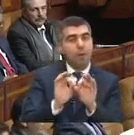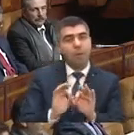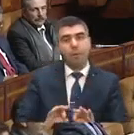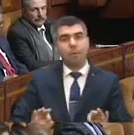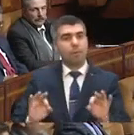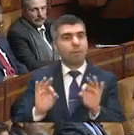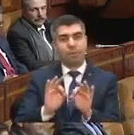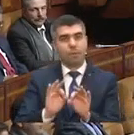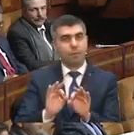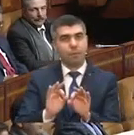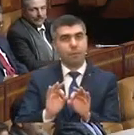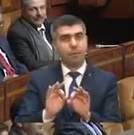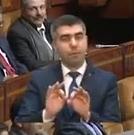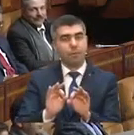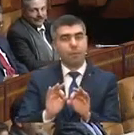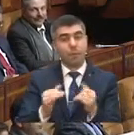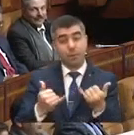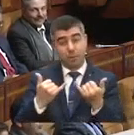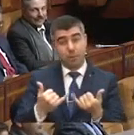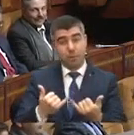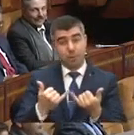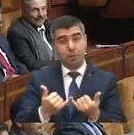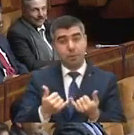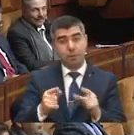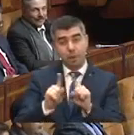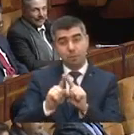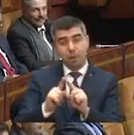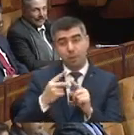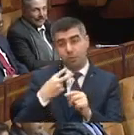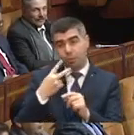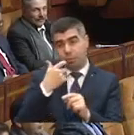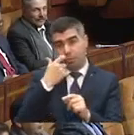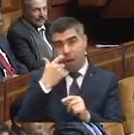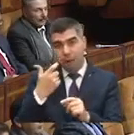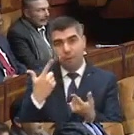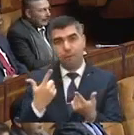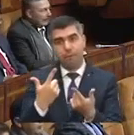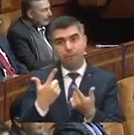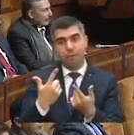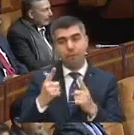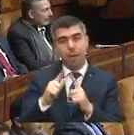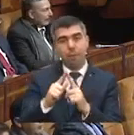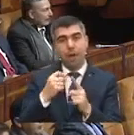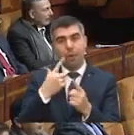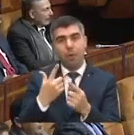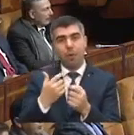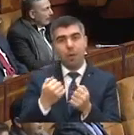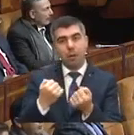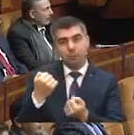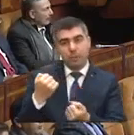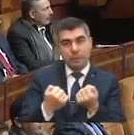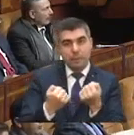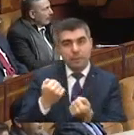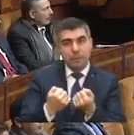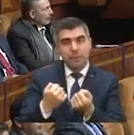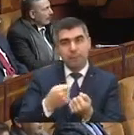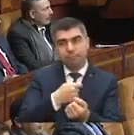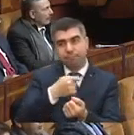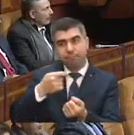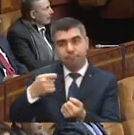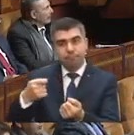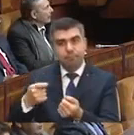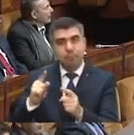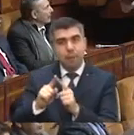حاضر من العالم القروي. والان تقييم هذه المبادره وتقييم تجربه النقل المزدوج مازال ما شفناش السيد